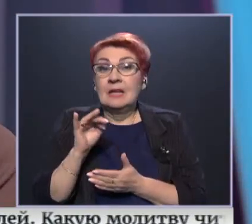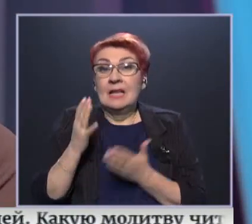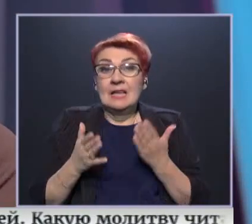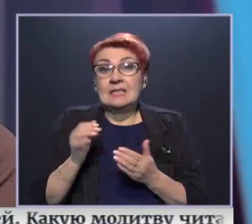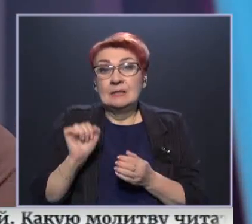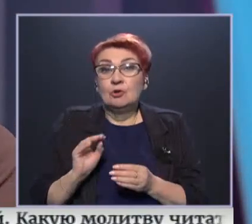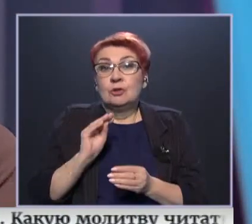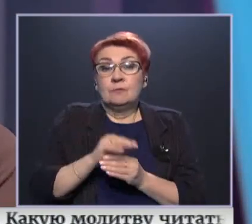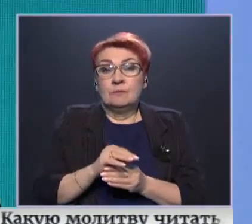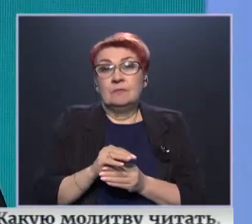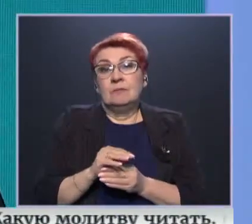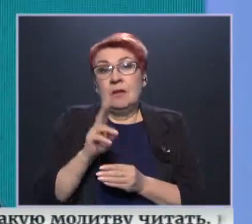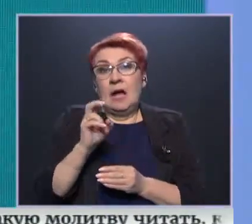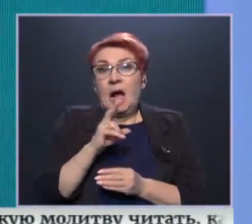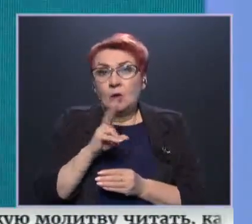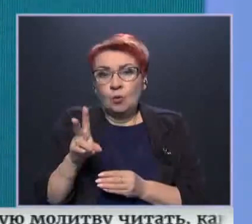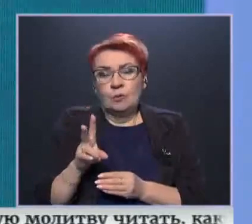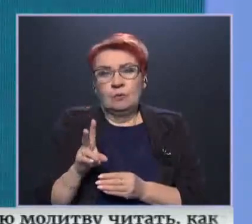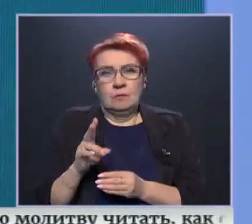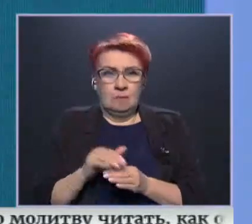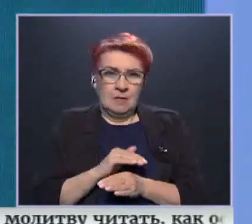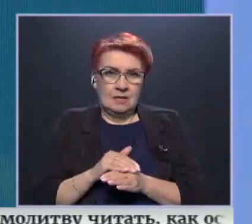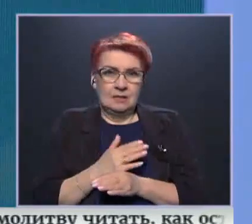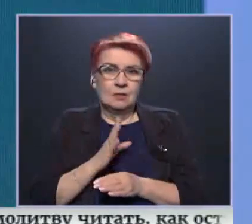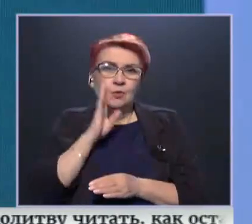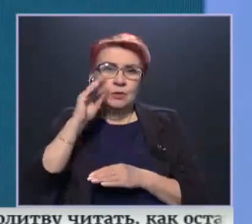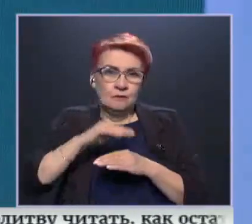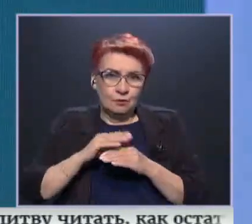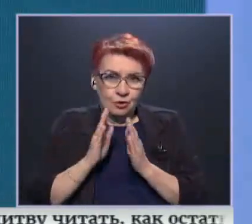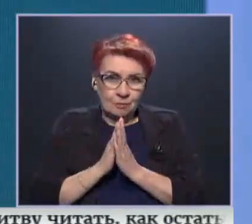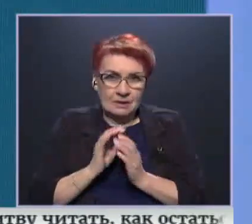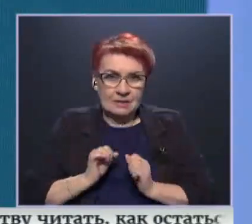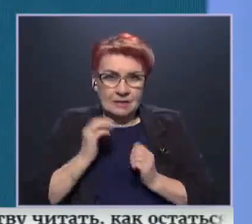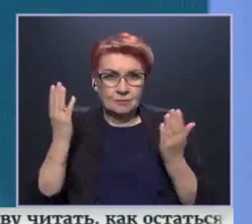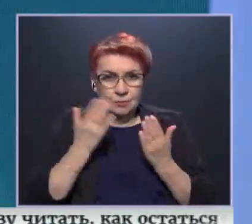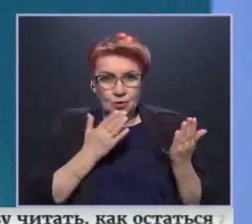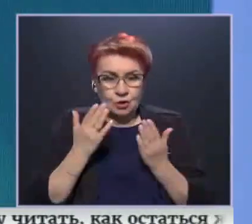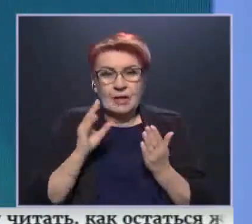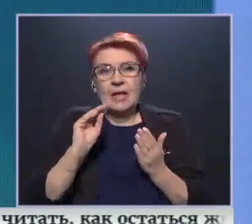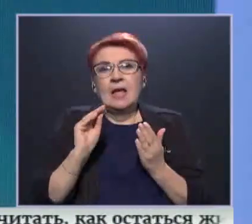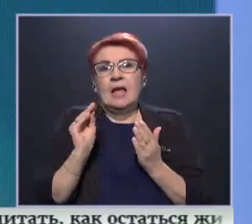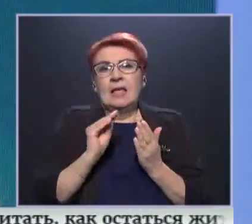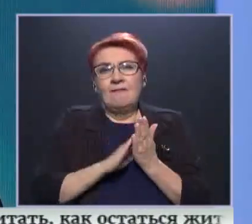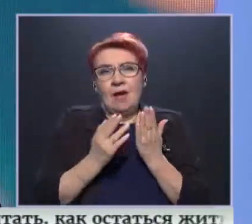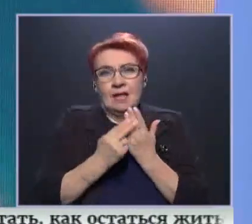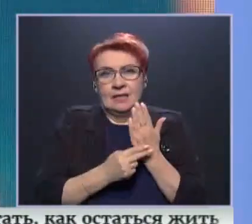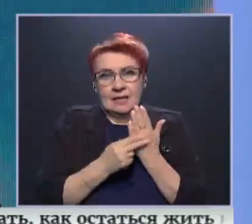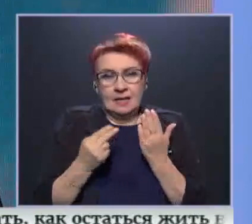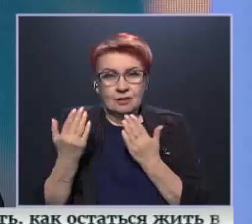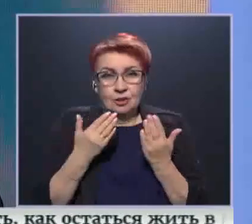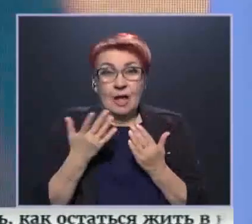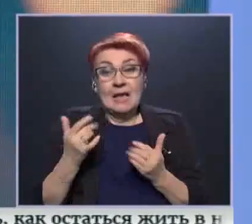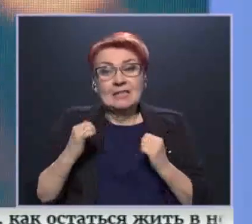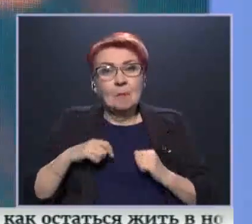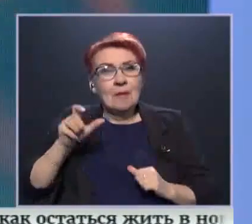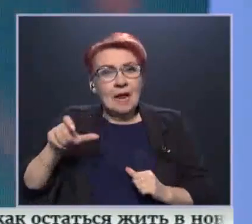еще дополнительный канон – молодец. Мы стараемся утренние и вечерние молитвы читать, стараемся читать Евангелие. Поэтому для мирянина, который